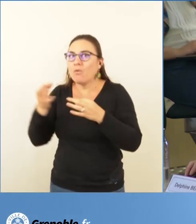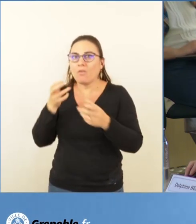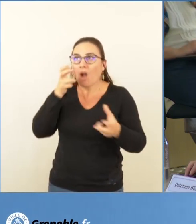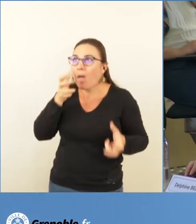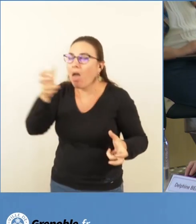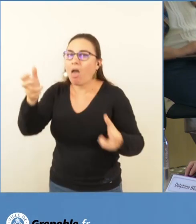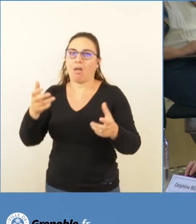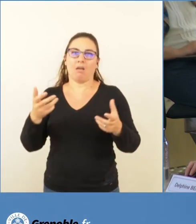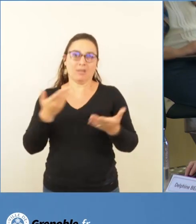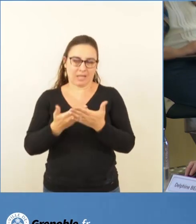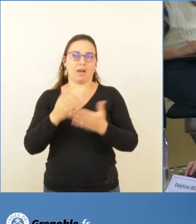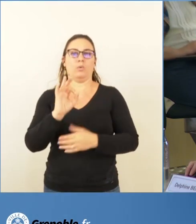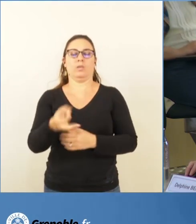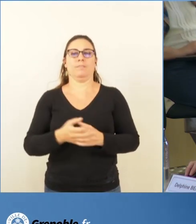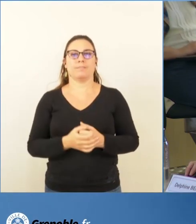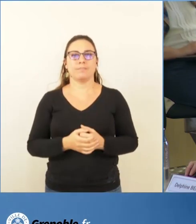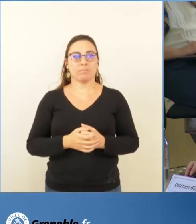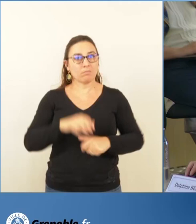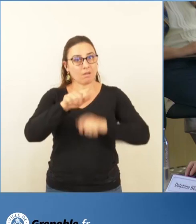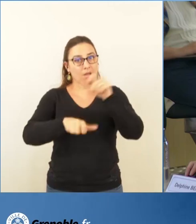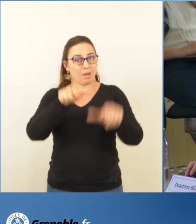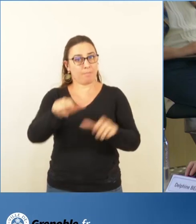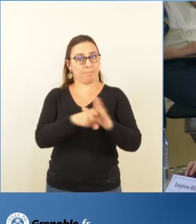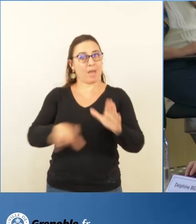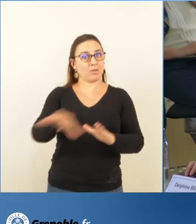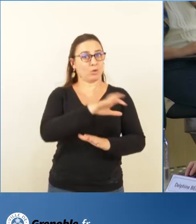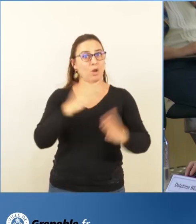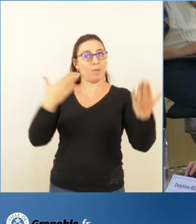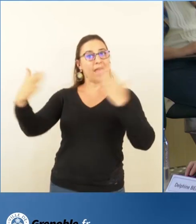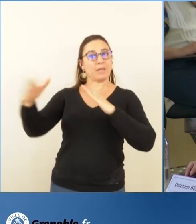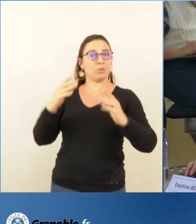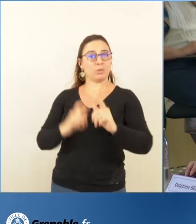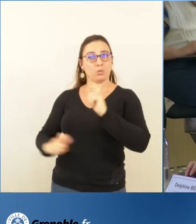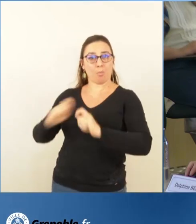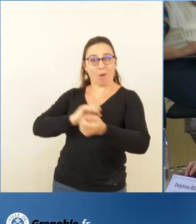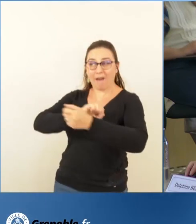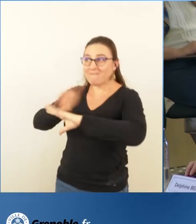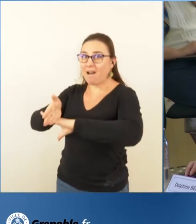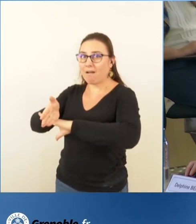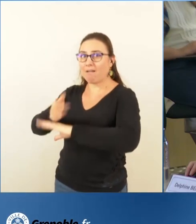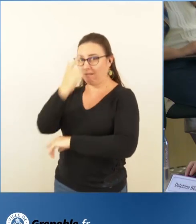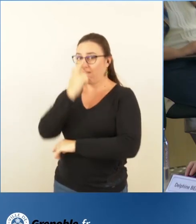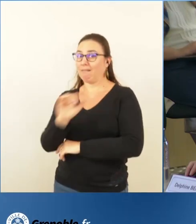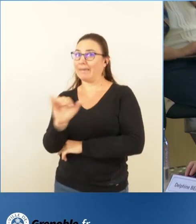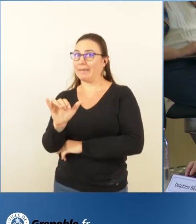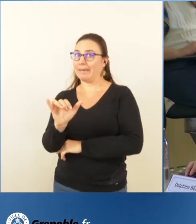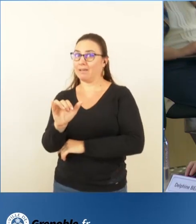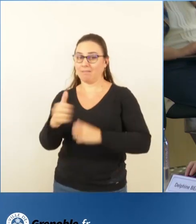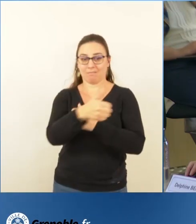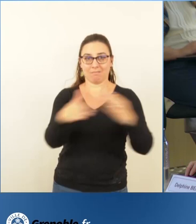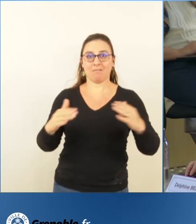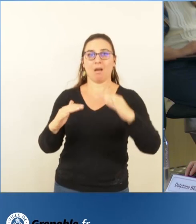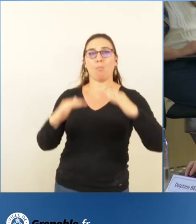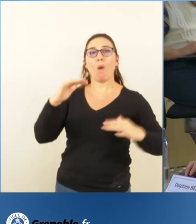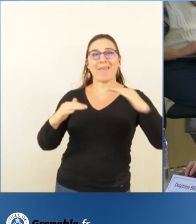que les grenots Blois qui vont aller visiter ces expositions temporaires ce sont les catégories moyennes